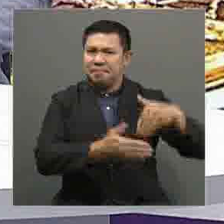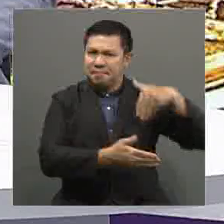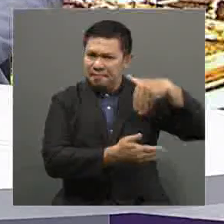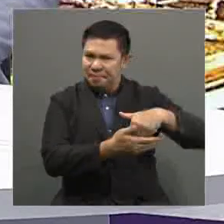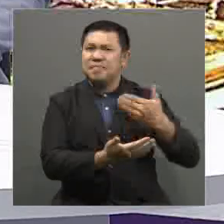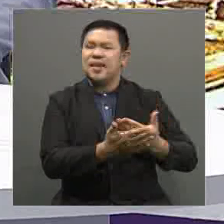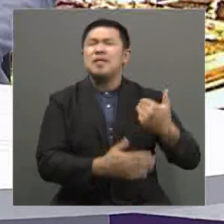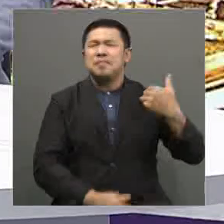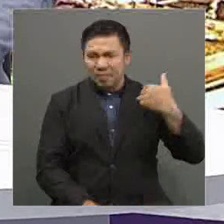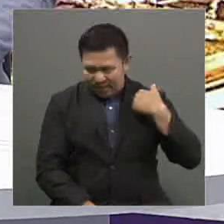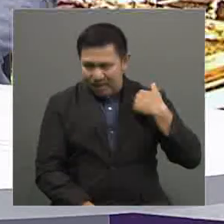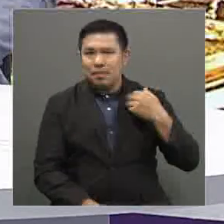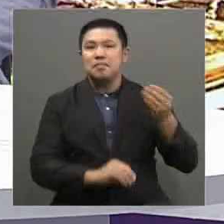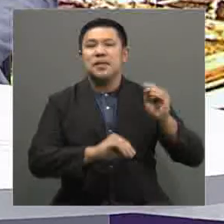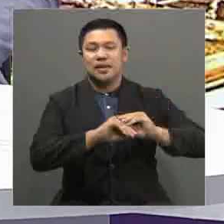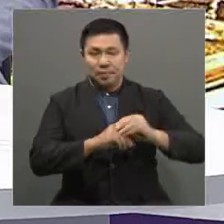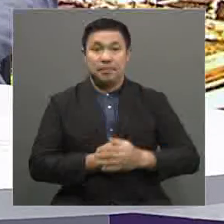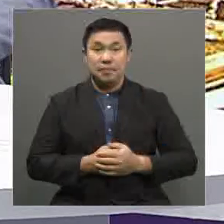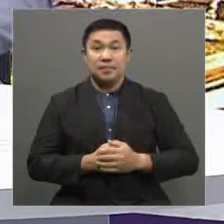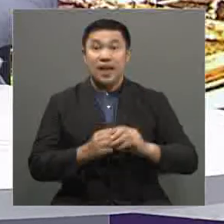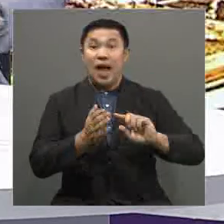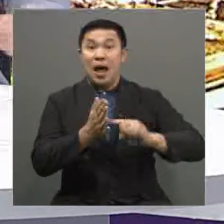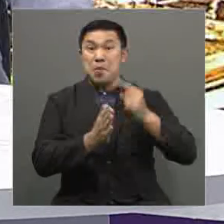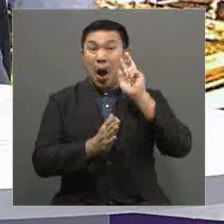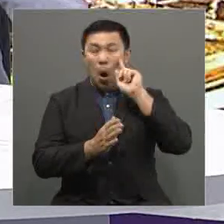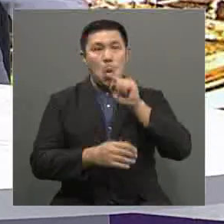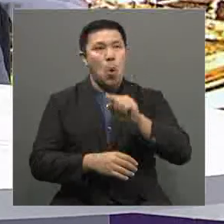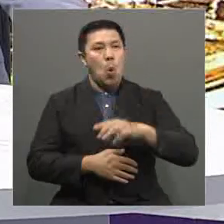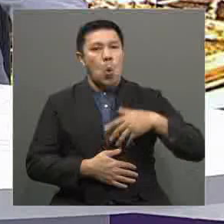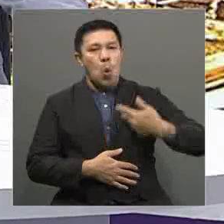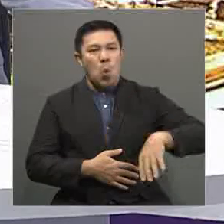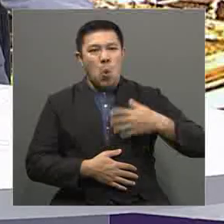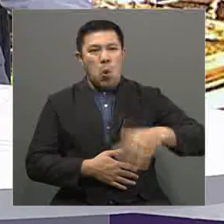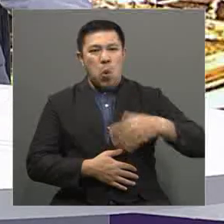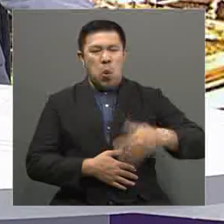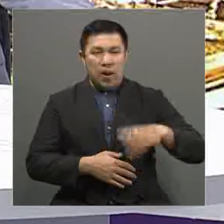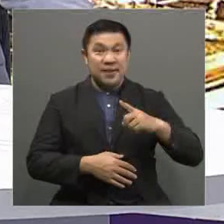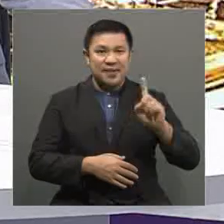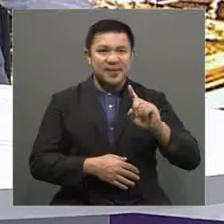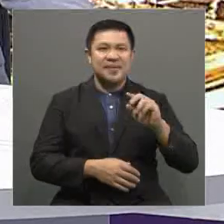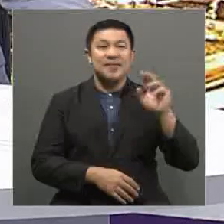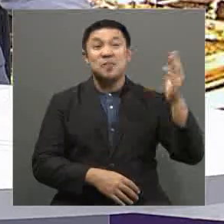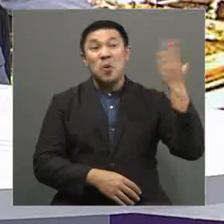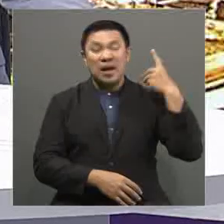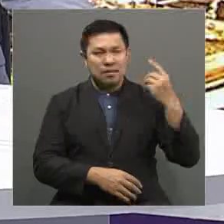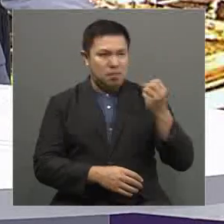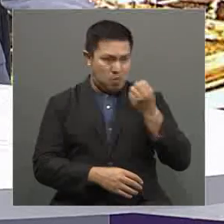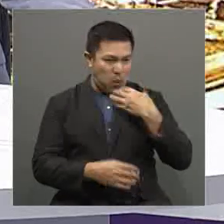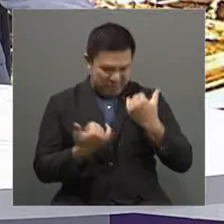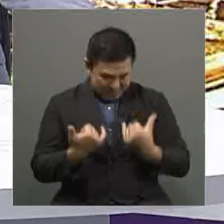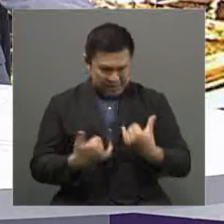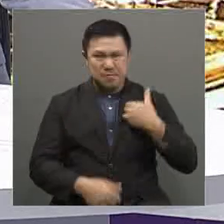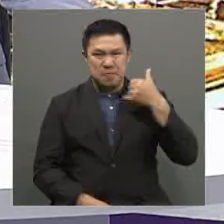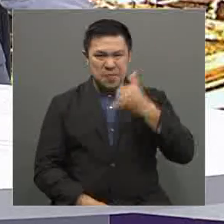เรื่องแรกเริ่มที่ประเด็นร้อนกันก่อนนะคะวันนี้ก็มาแถลงตามนัดหมายนะคะสำหรับพลตำรวจเอกสุรเชษฐหักพานรองผู้บัญชาการ